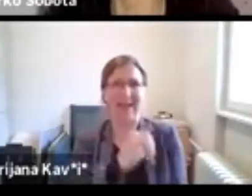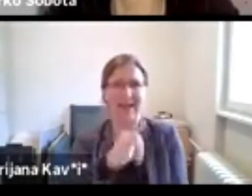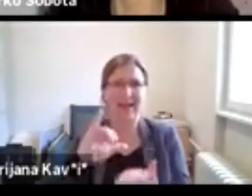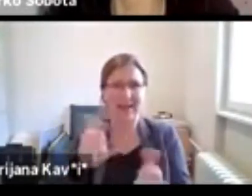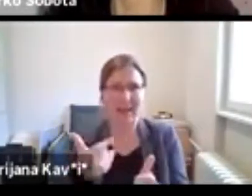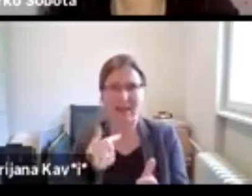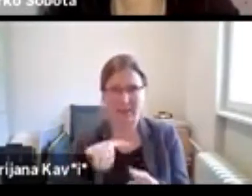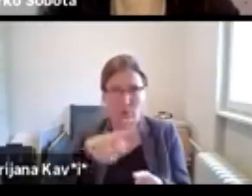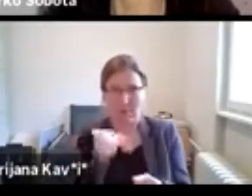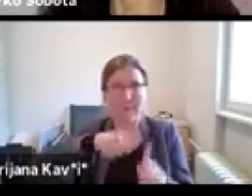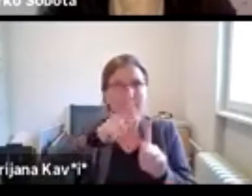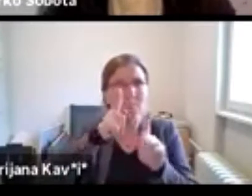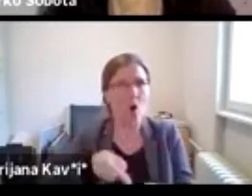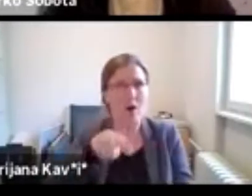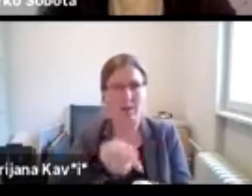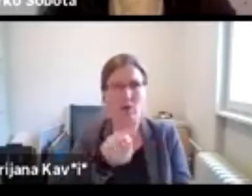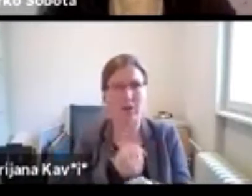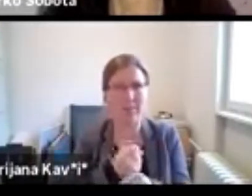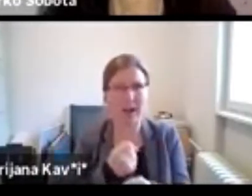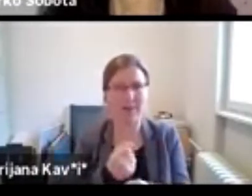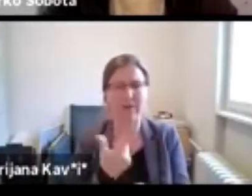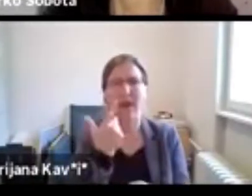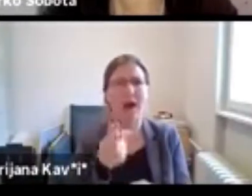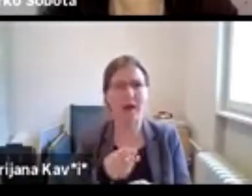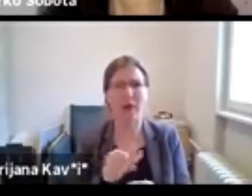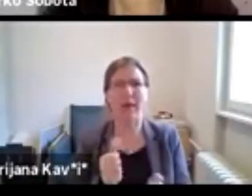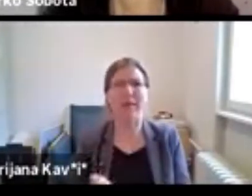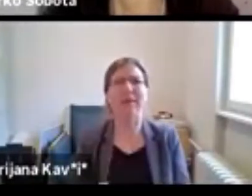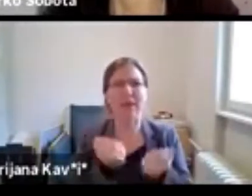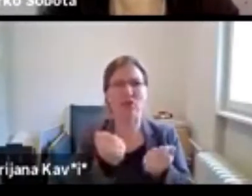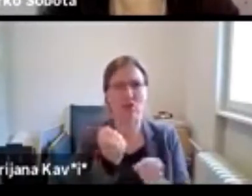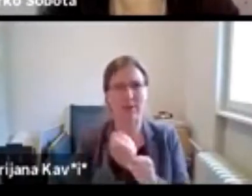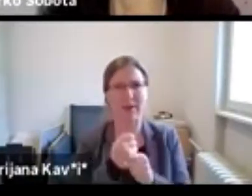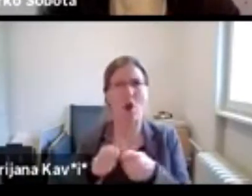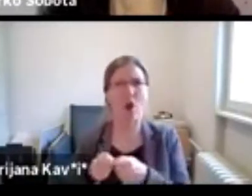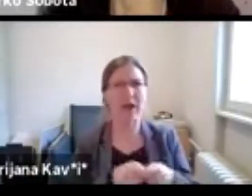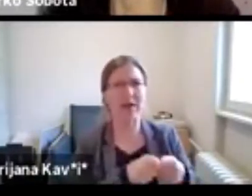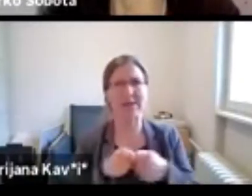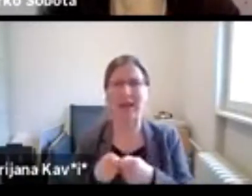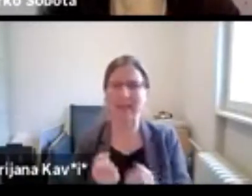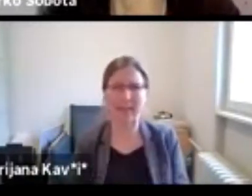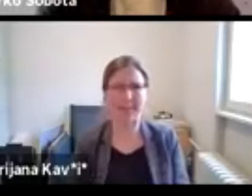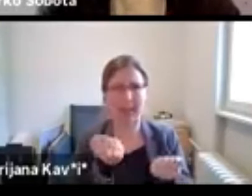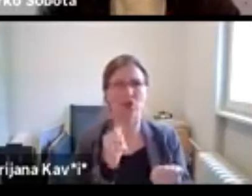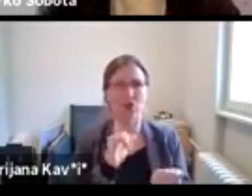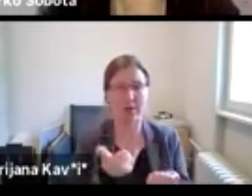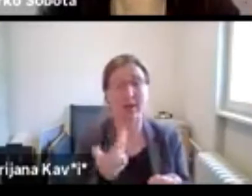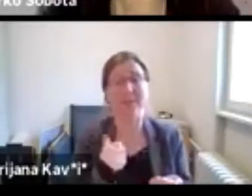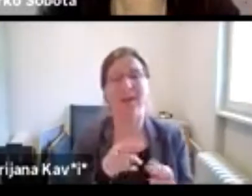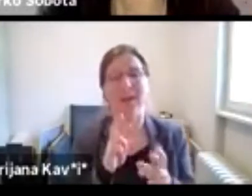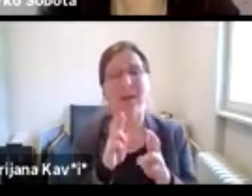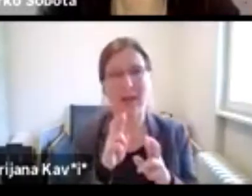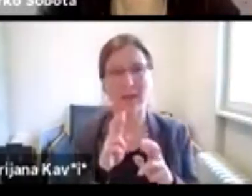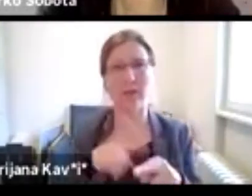dio posla, ali je zapravo teško to sve uskladiti. Međutim, evo, nadamo se da će